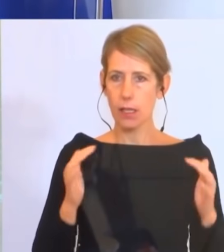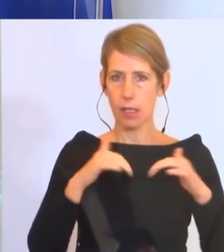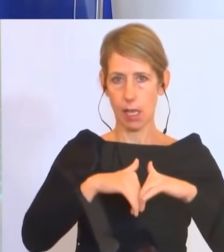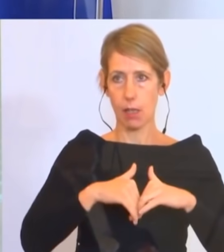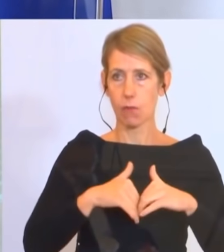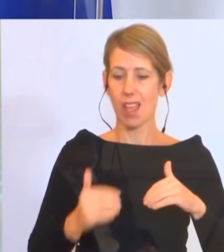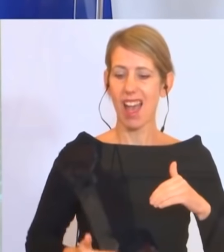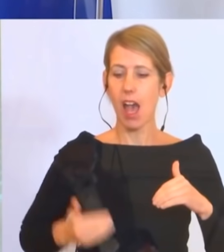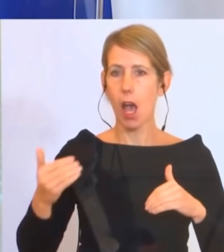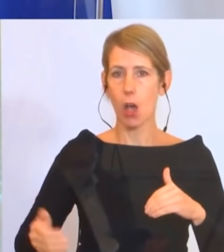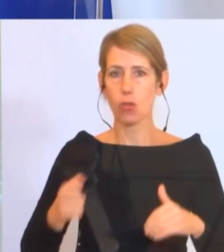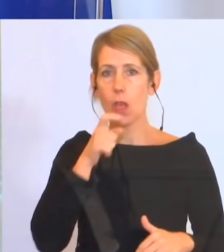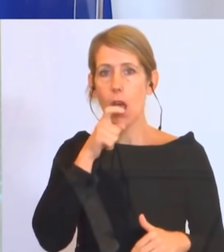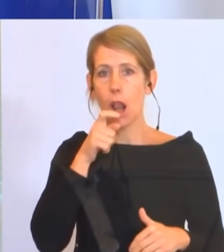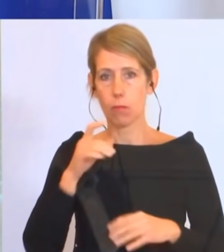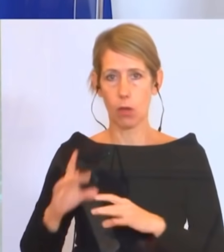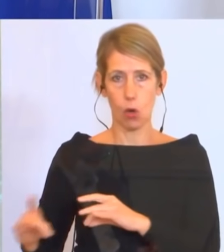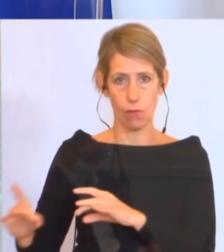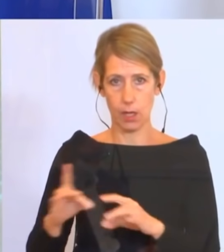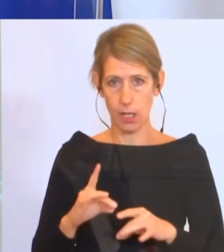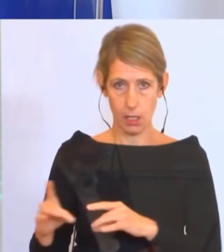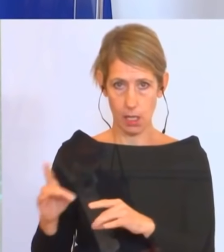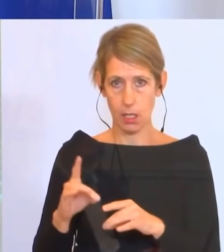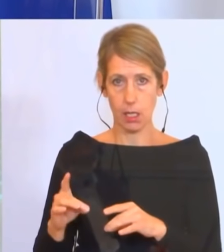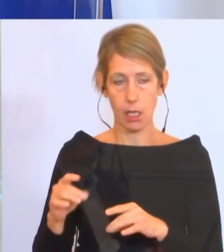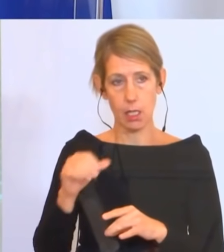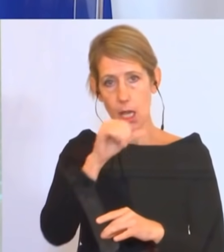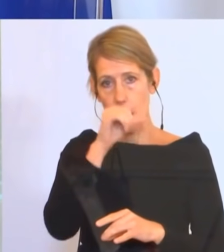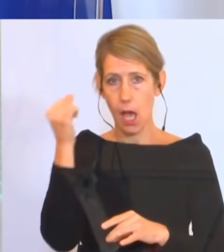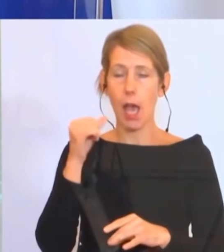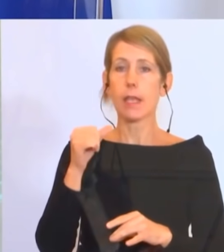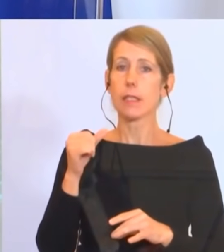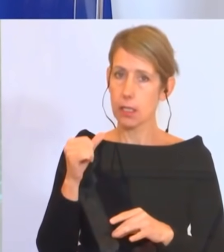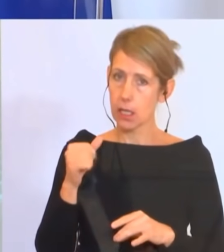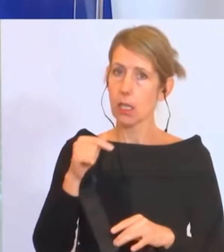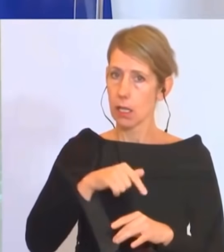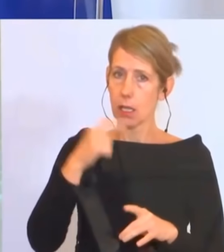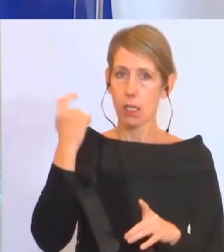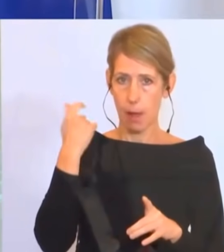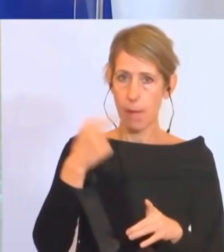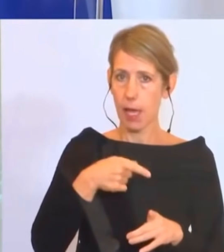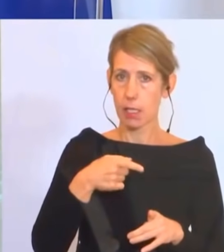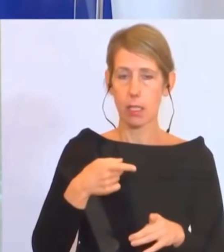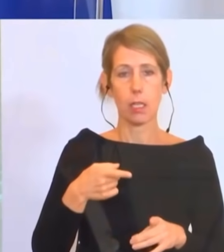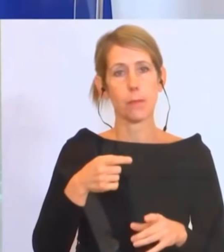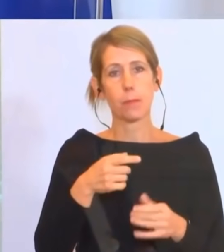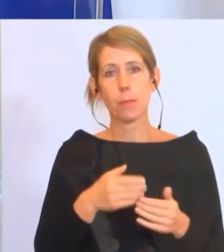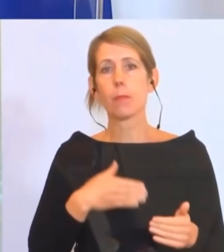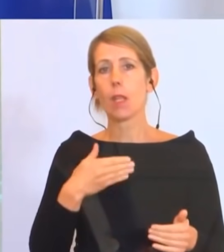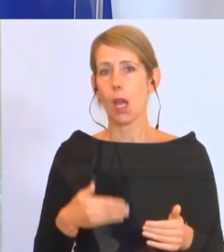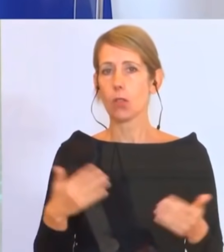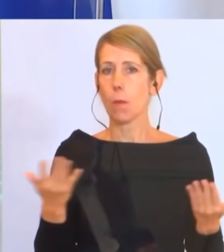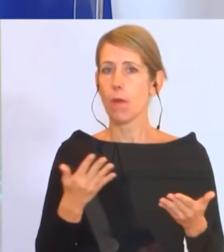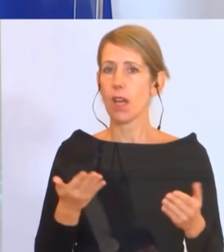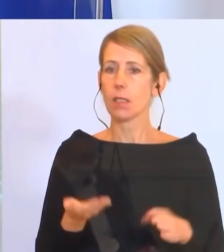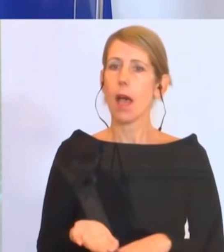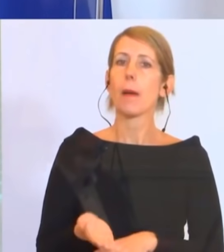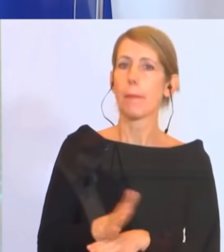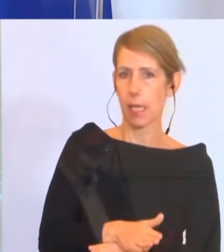der beruflichen Tätigkeit sind erfasst. Die Ausnahme wie bisher sind